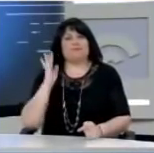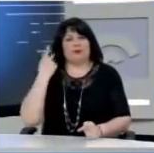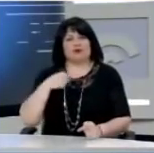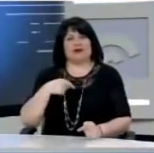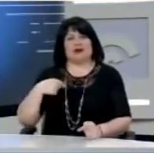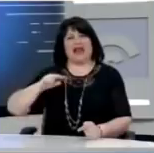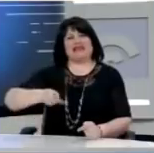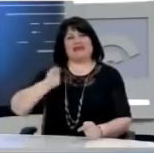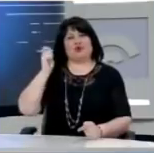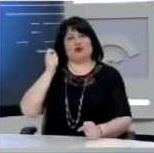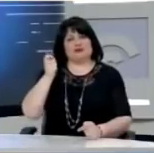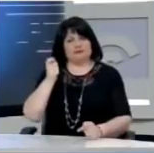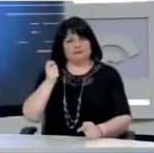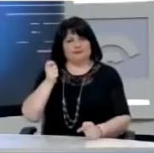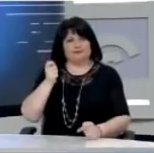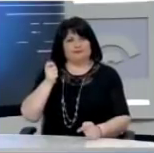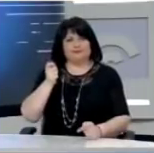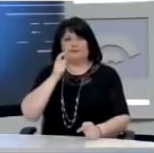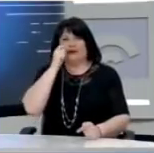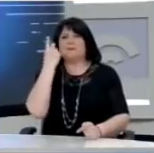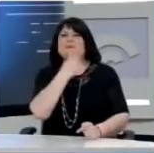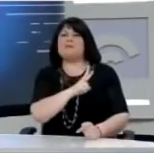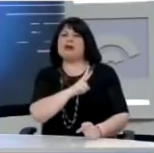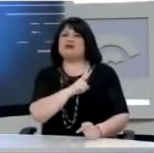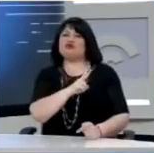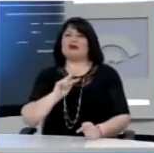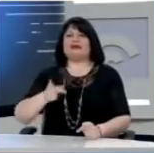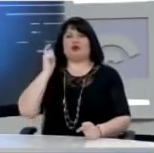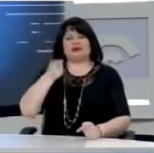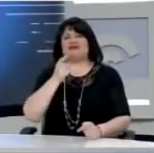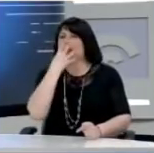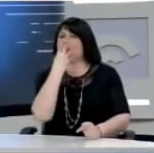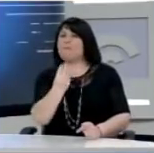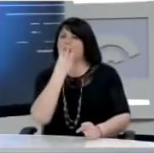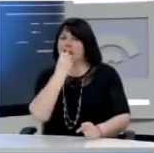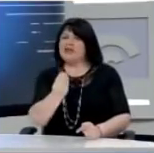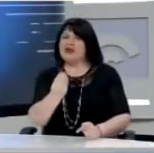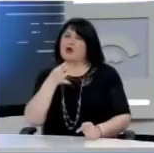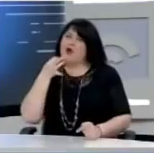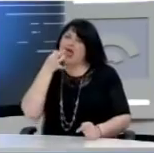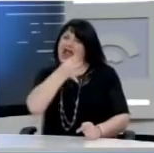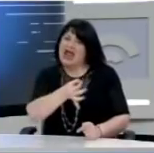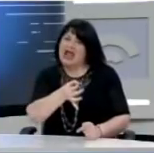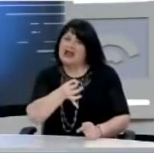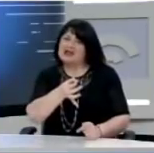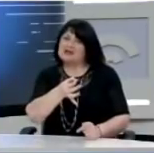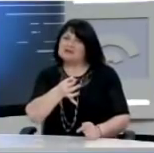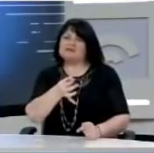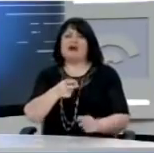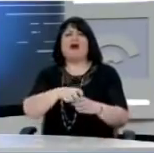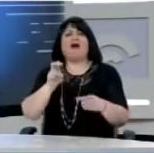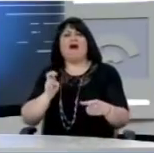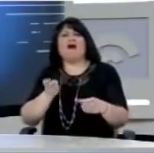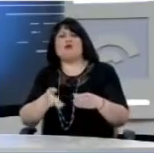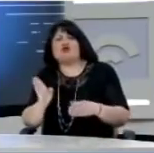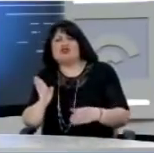της αντιπολίτευσης και πρωθυπουργός, όταν ο δικός σας πατέρας ήταν αρχηγός της αντιπολίτευσης, ο Ανδρέας Παπανδρέου, τον αποκαλούσε αποστάτη, τον